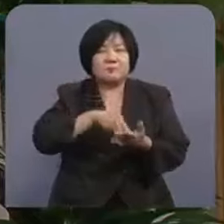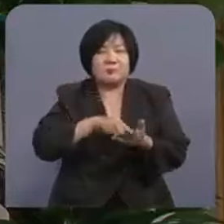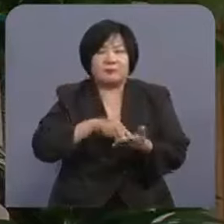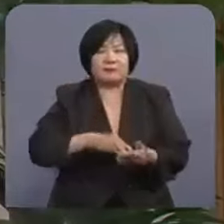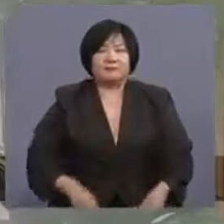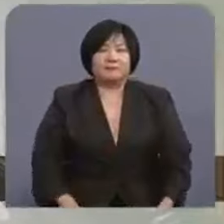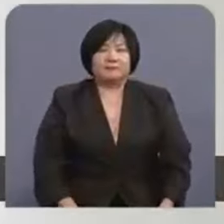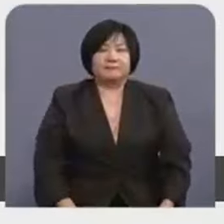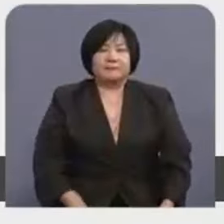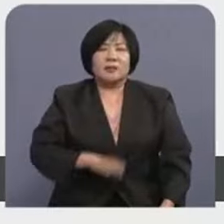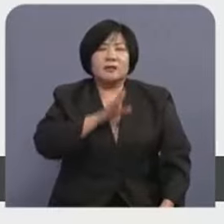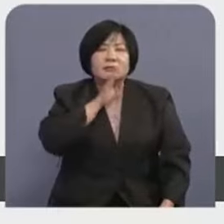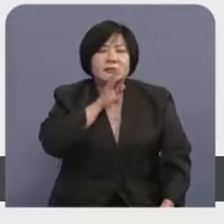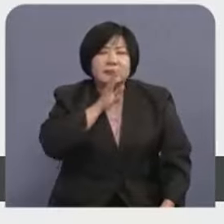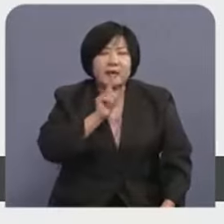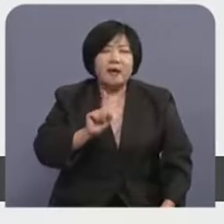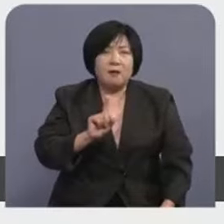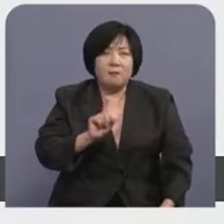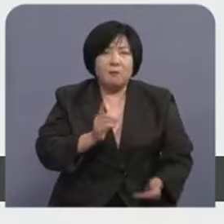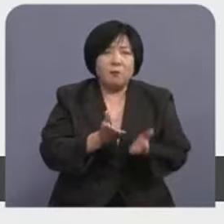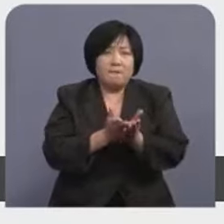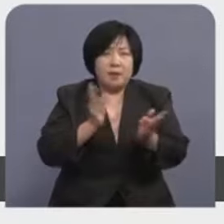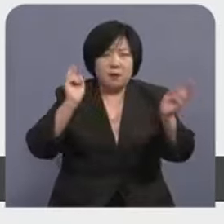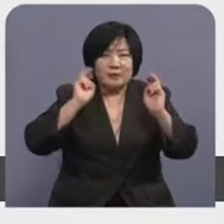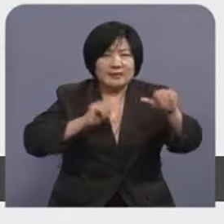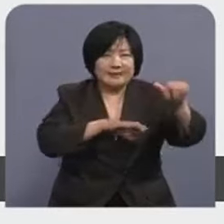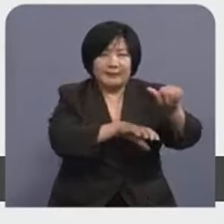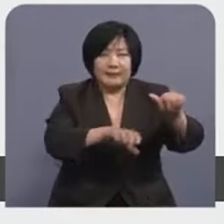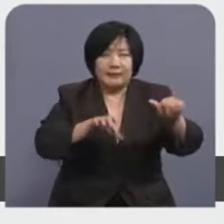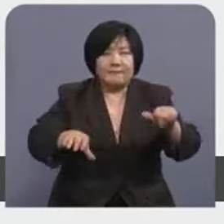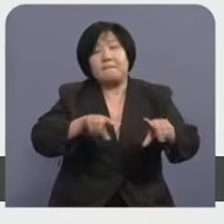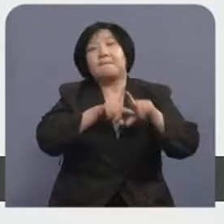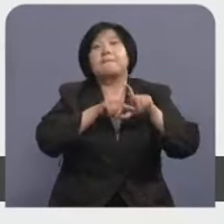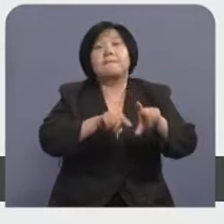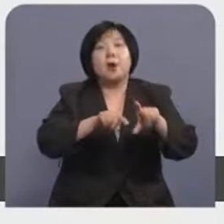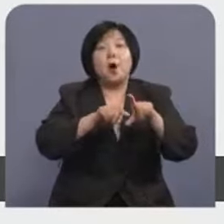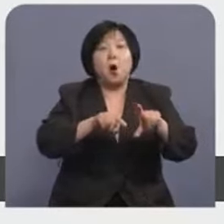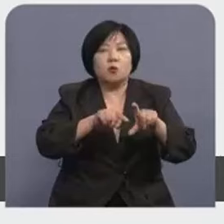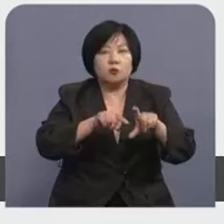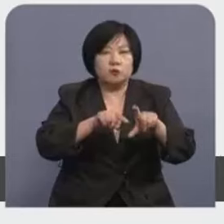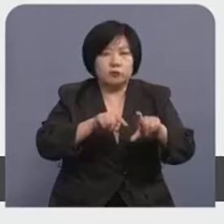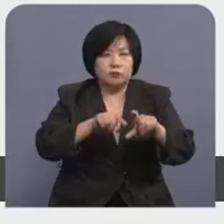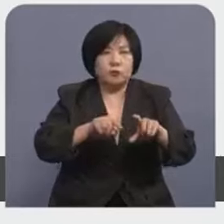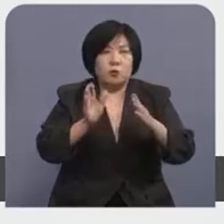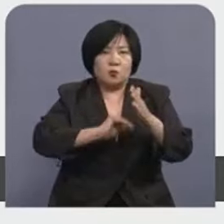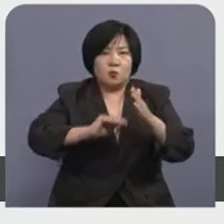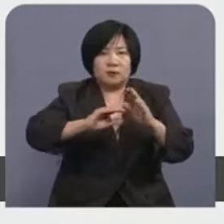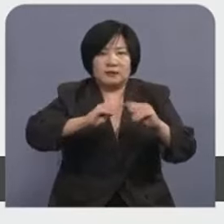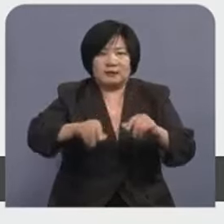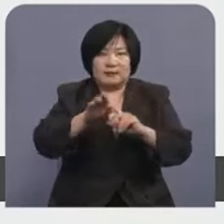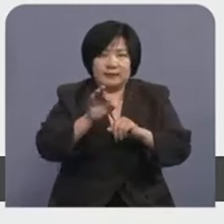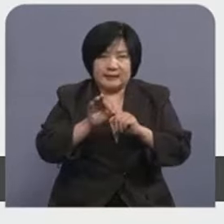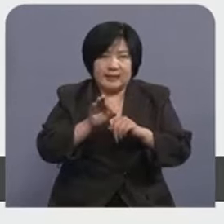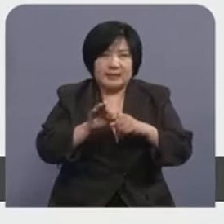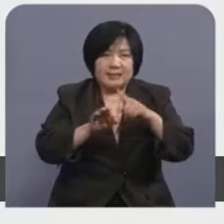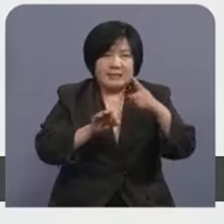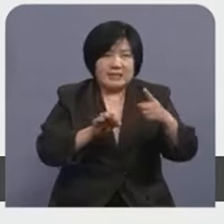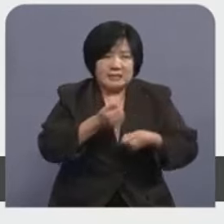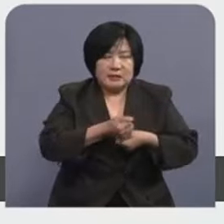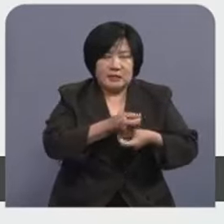상황입니다. 실제 부산 중형 조선사 다섯 곳의 평균 공유수면 점 사용료 기준 공시지가는